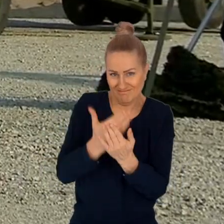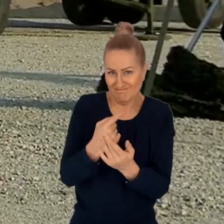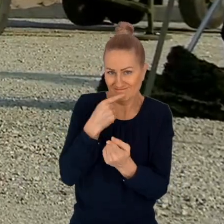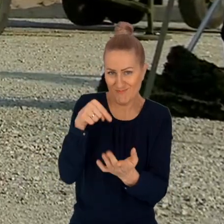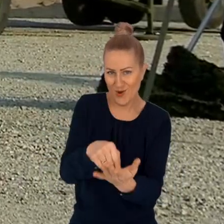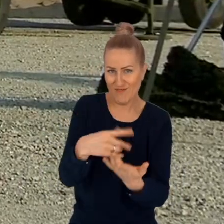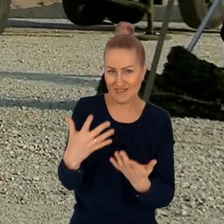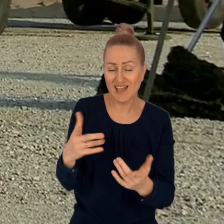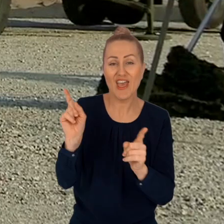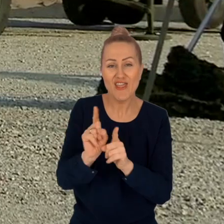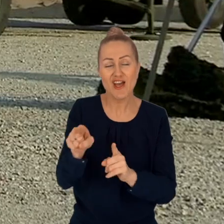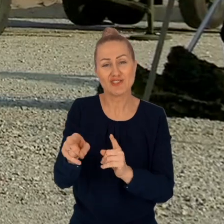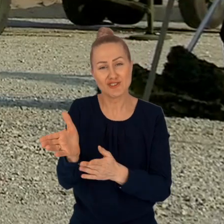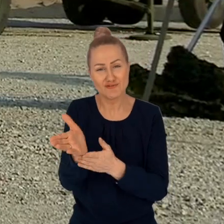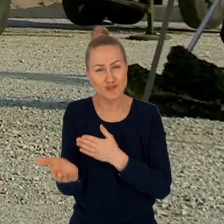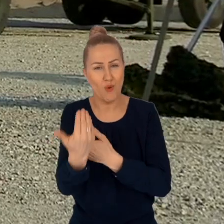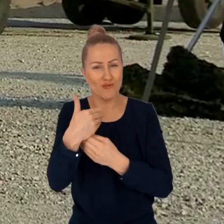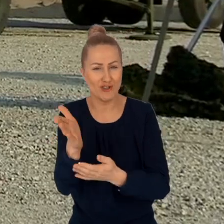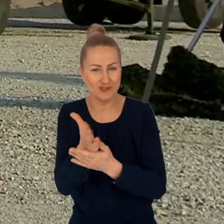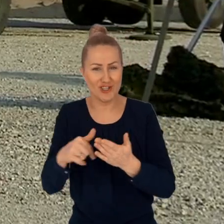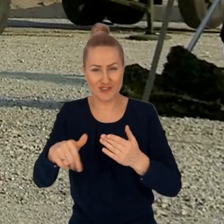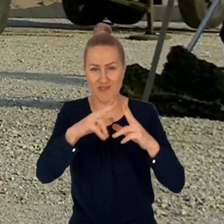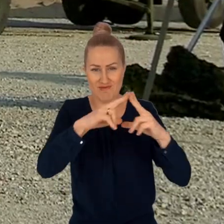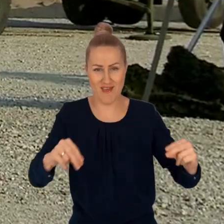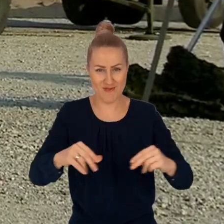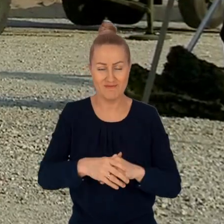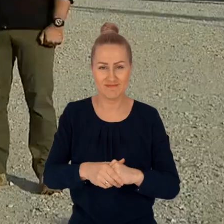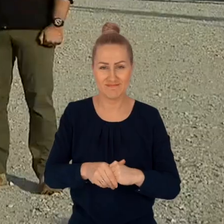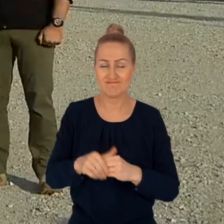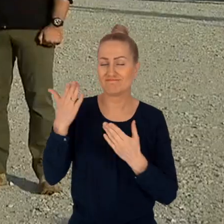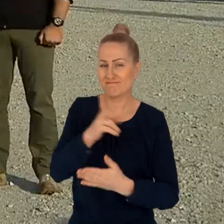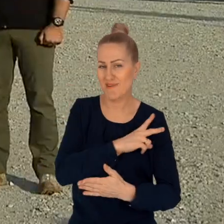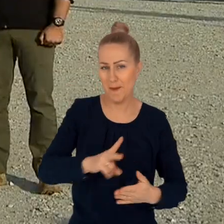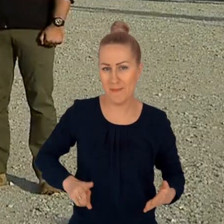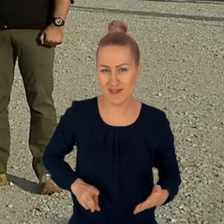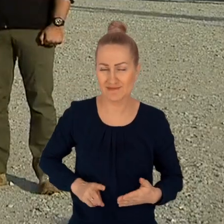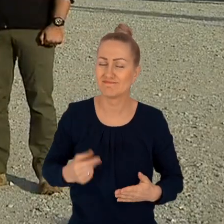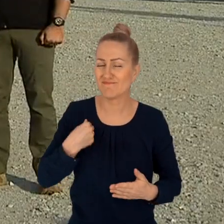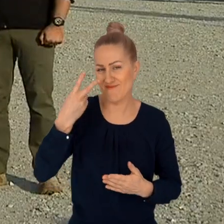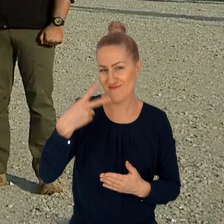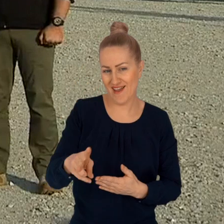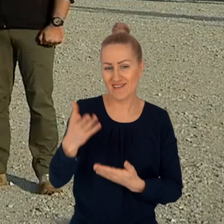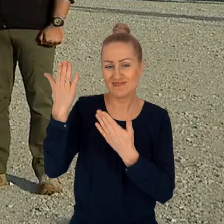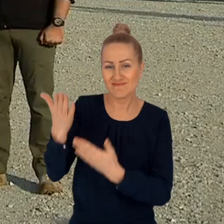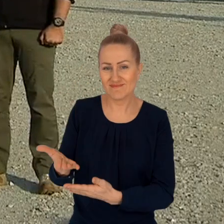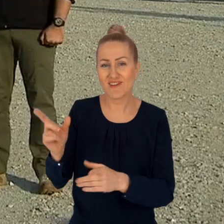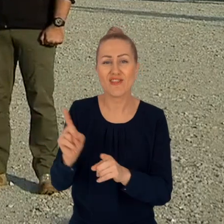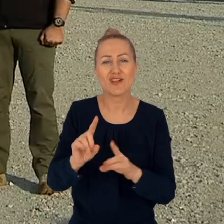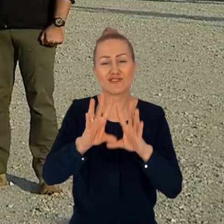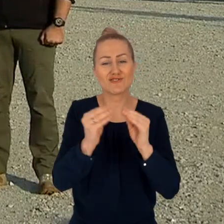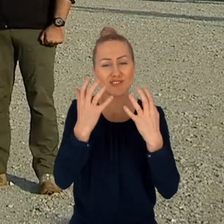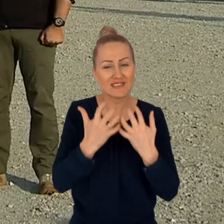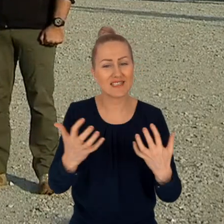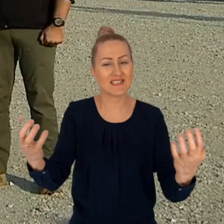także tej części Sojuszu Północnoatlantyckiego. Panie premierze, bardzo, bardzo jeszcze raz i panu, i wszystkim